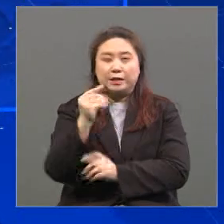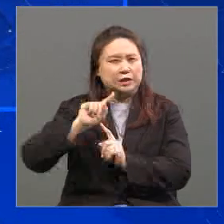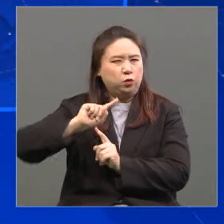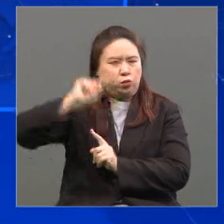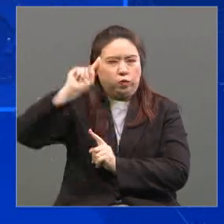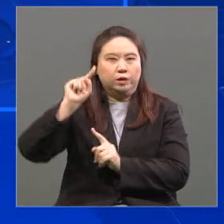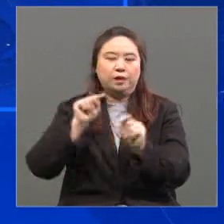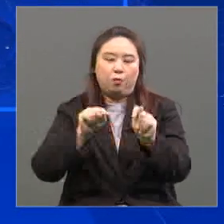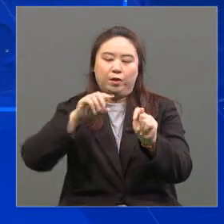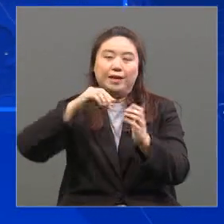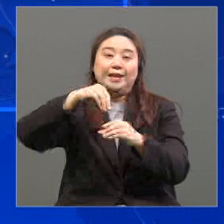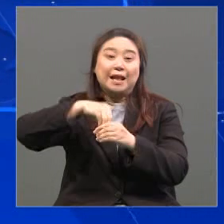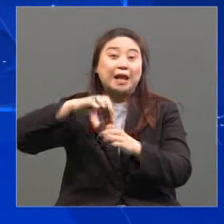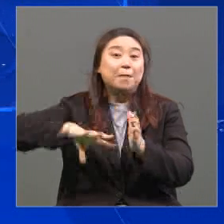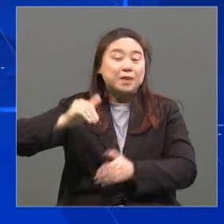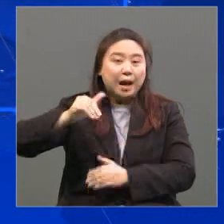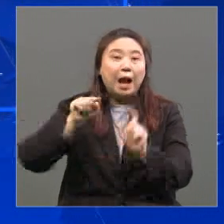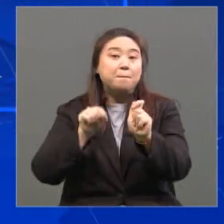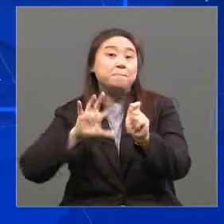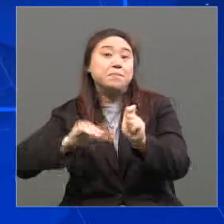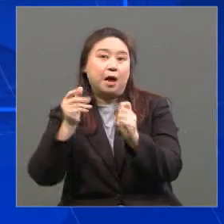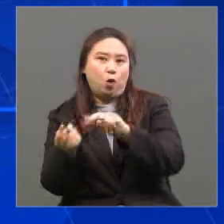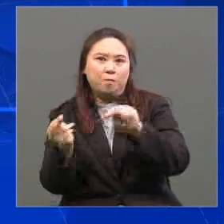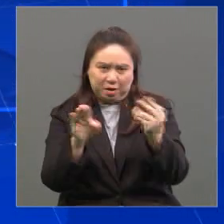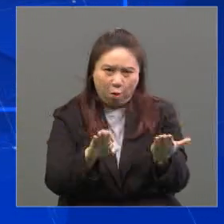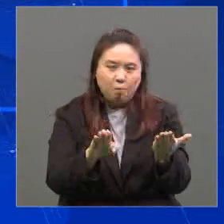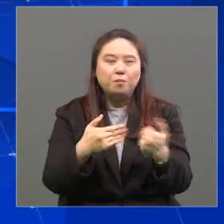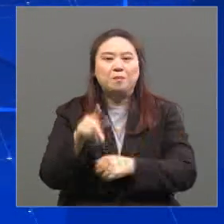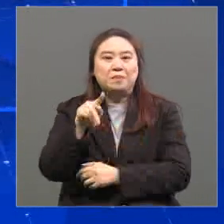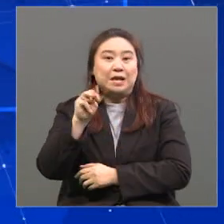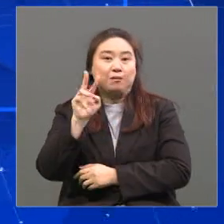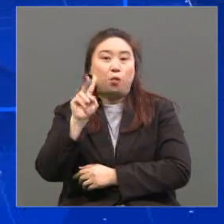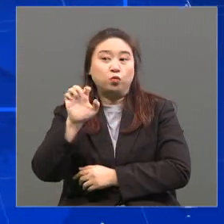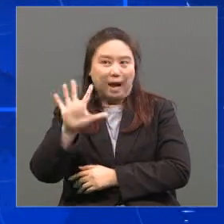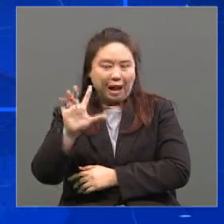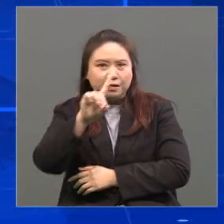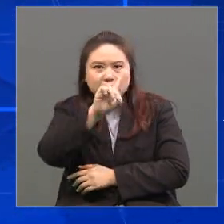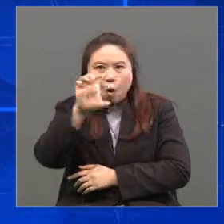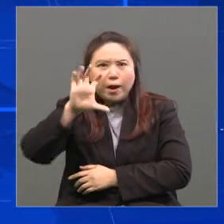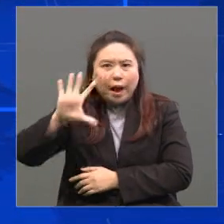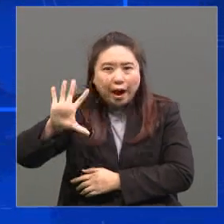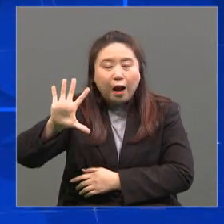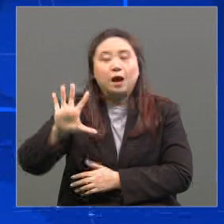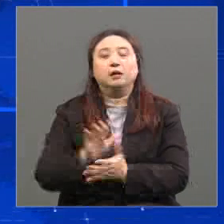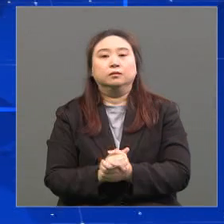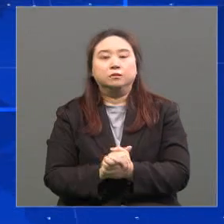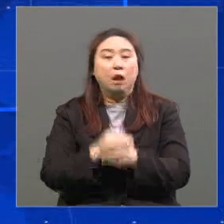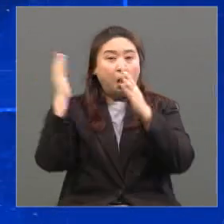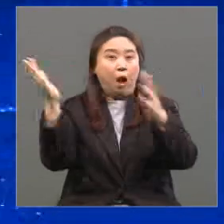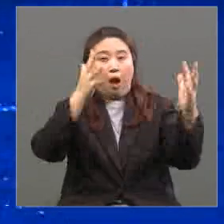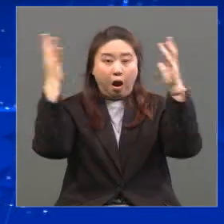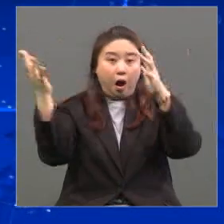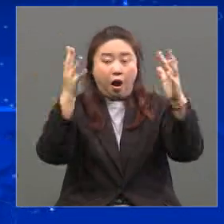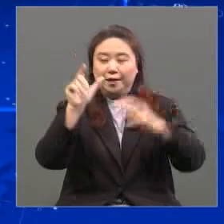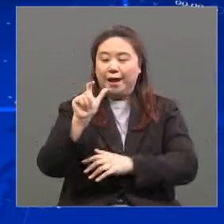ดอยู่ที่ตำบลในเมืองอำเภอเมืองจังหวัดนครพนมค่ะ PM 2.5 อยู่ที่105ไมโครกรัมต่อลูกบาศก์เมตรคุณภาพอากา